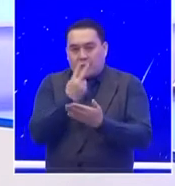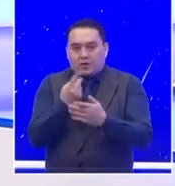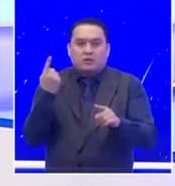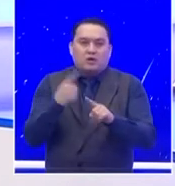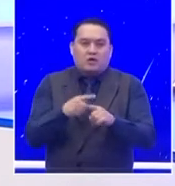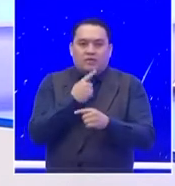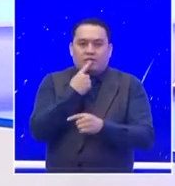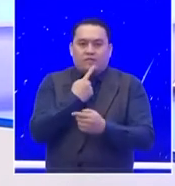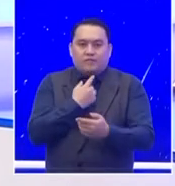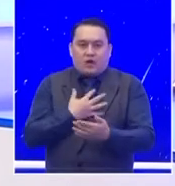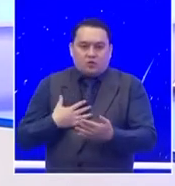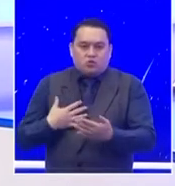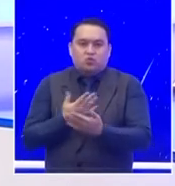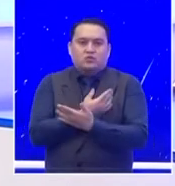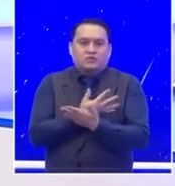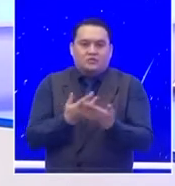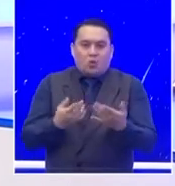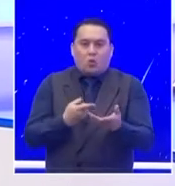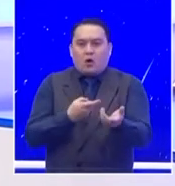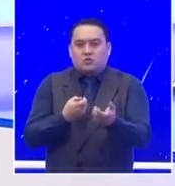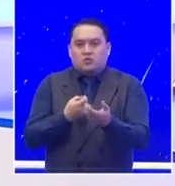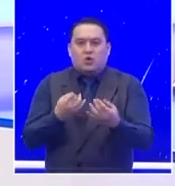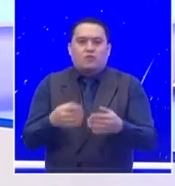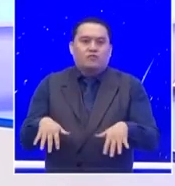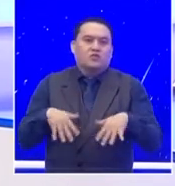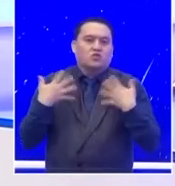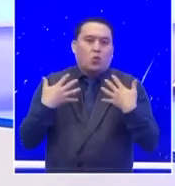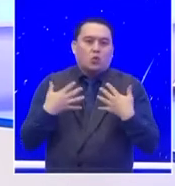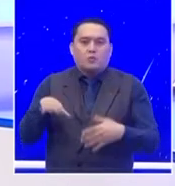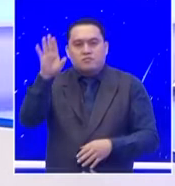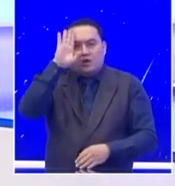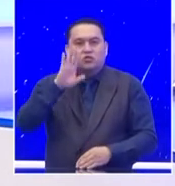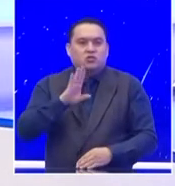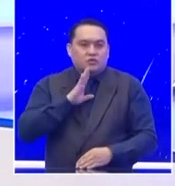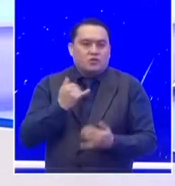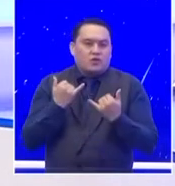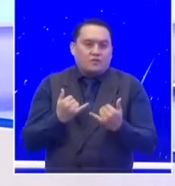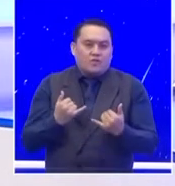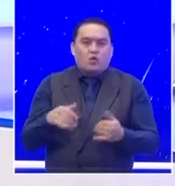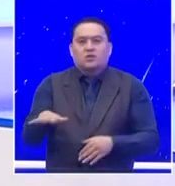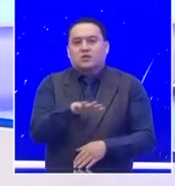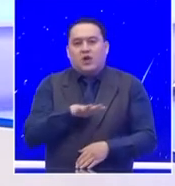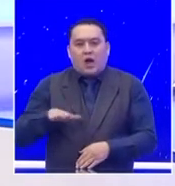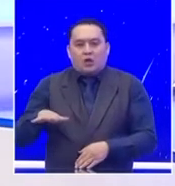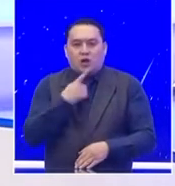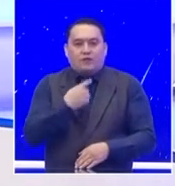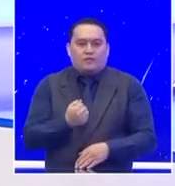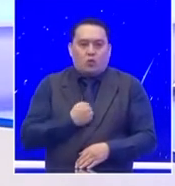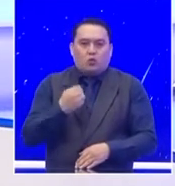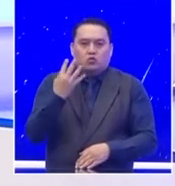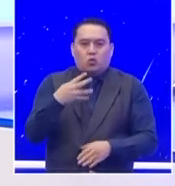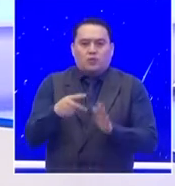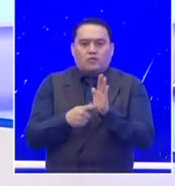техника, вооружение и амуниция вызвали бурный восторг мальчишек и девчонок. Сегодня для них на территории войсковой